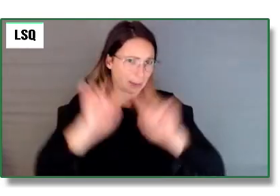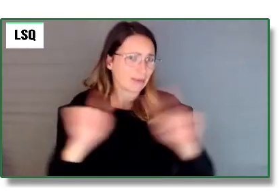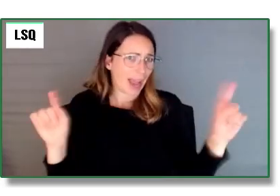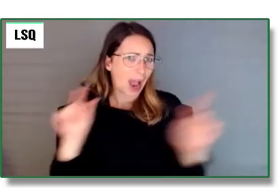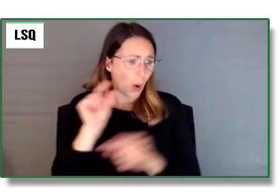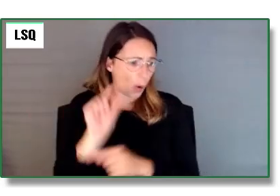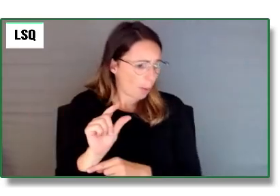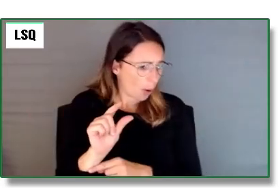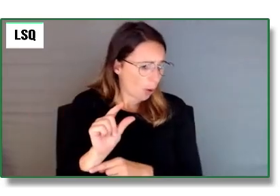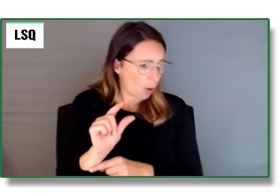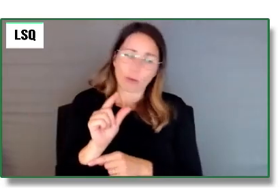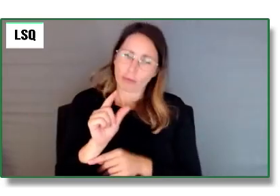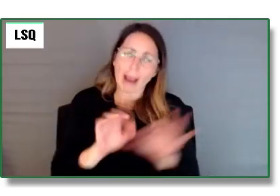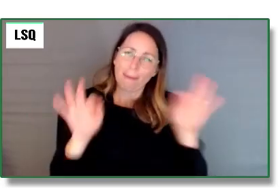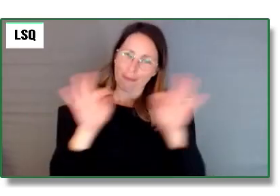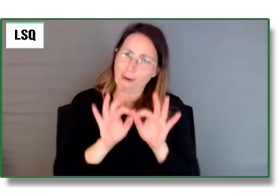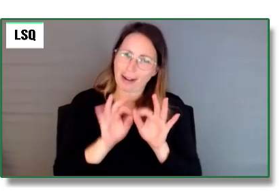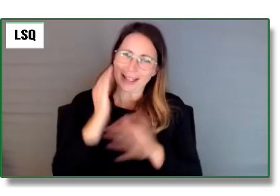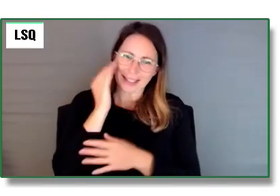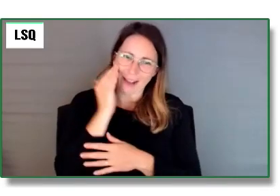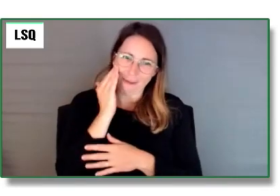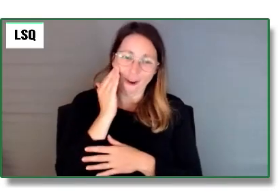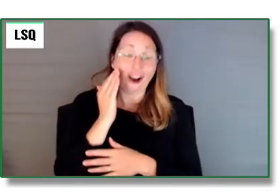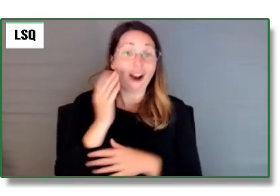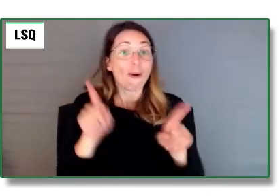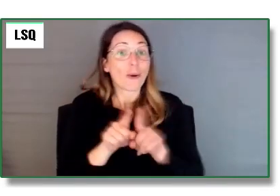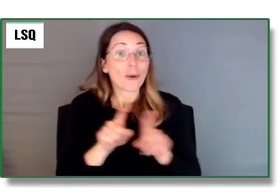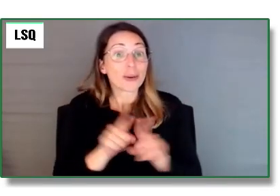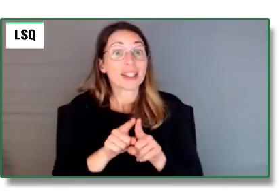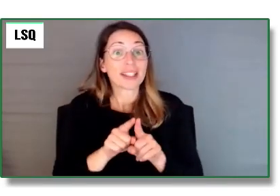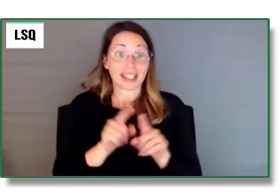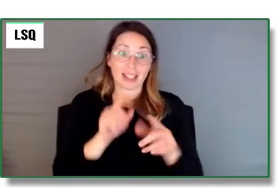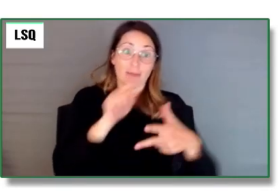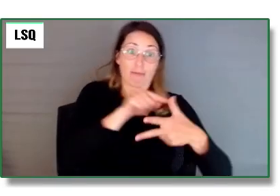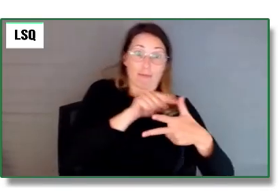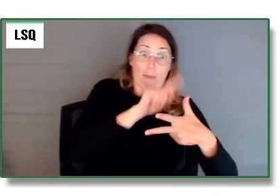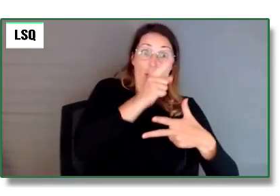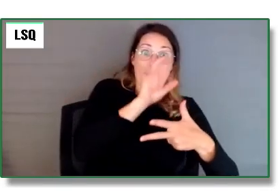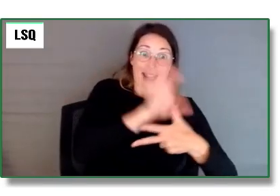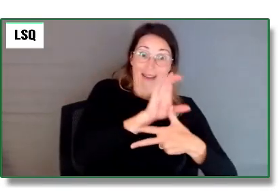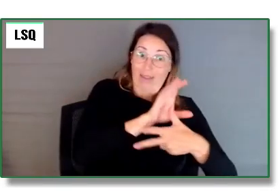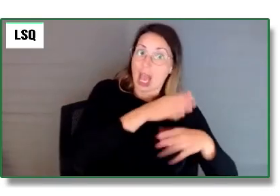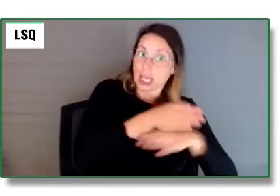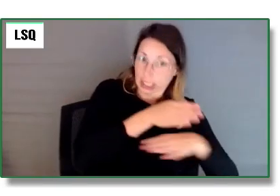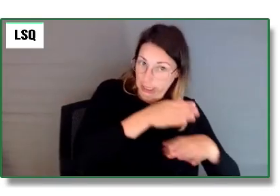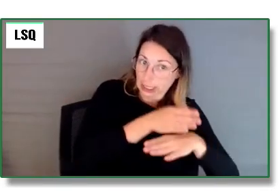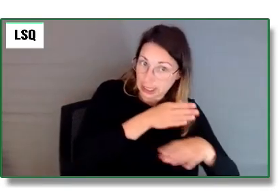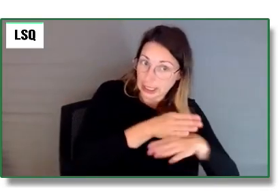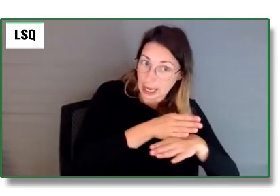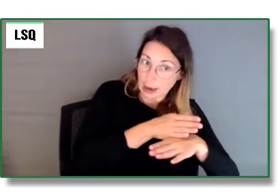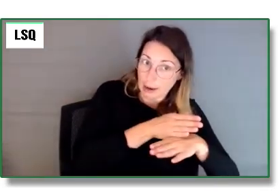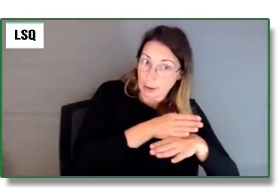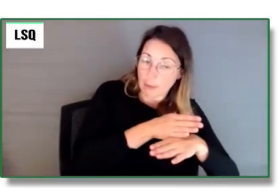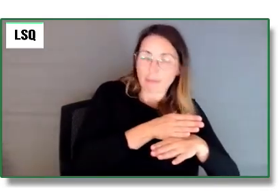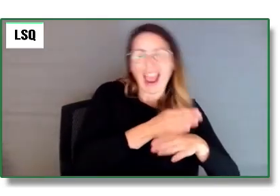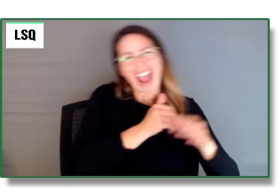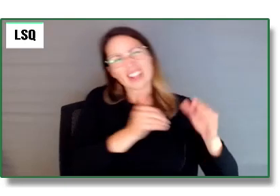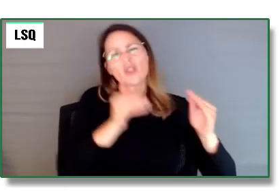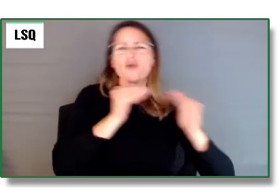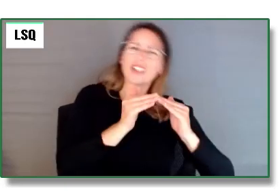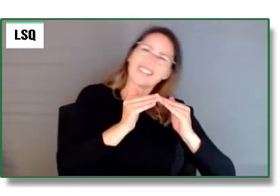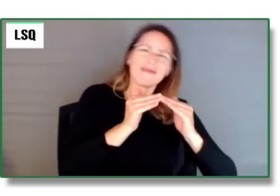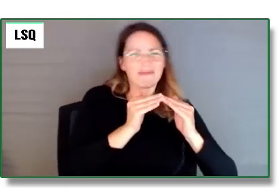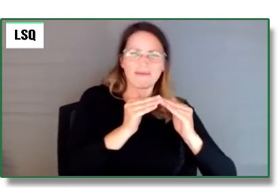Comme l'illustre le café numéro 1, on peut être accessible, mais pas nécessairement inclusif, à moins d'élargir vraiment la